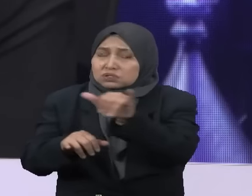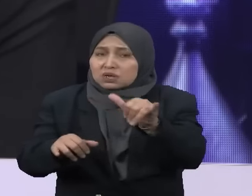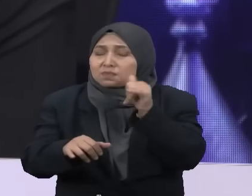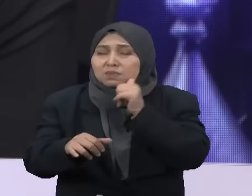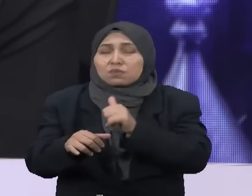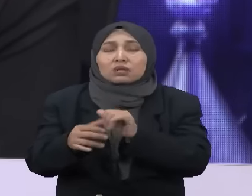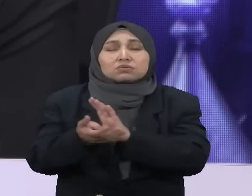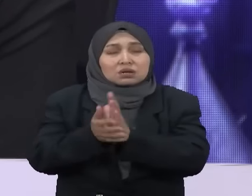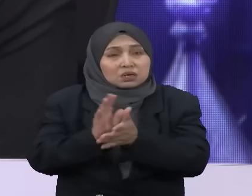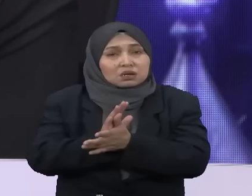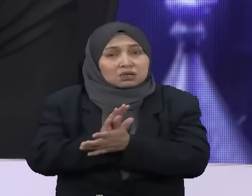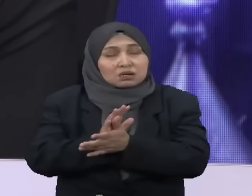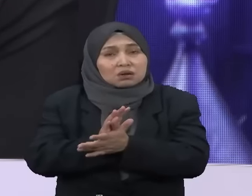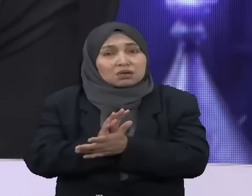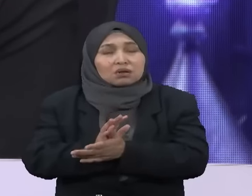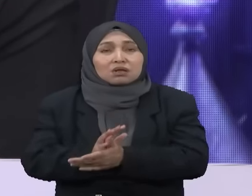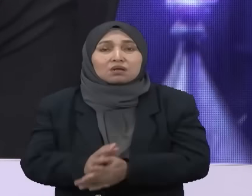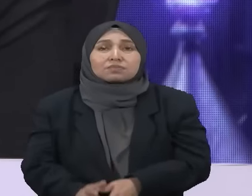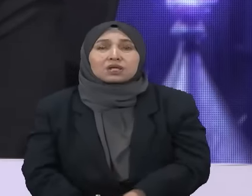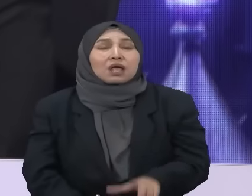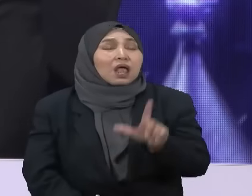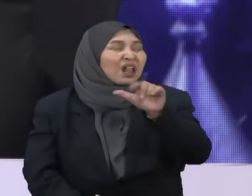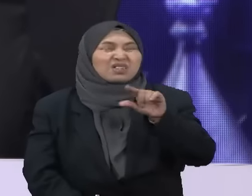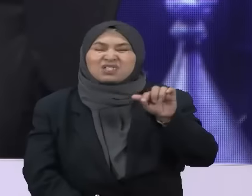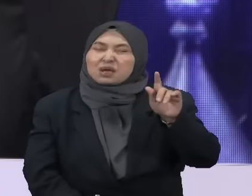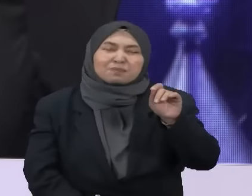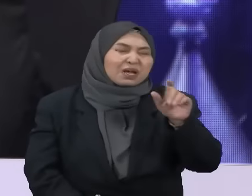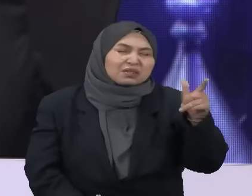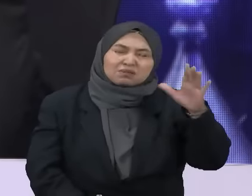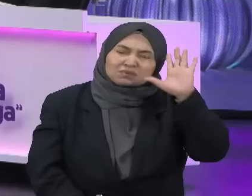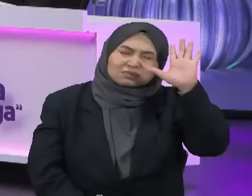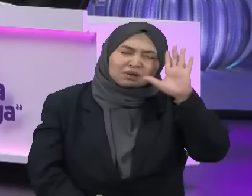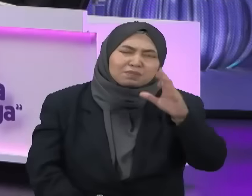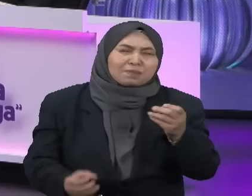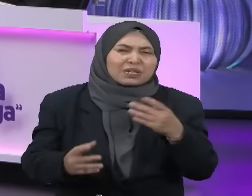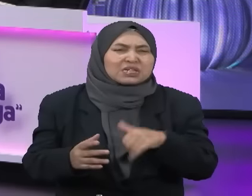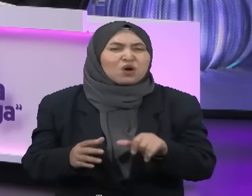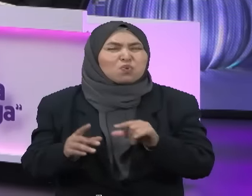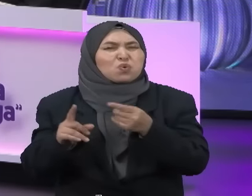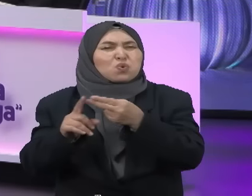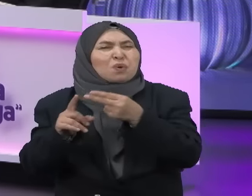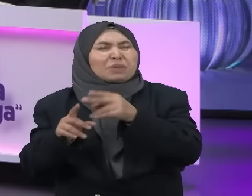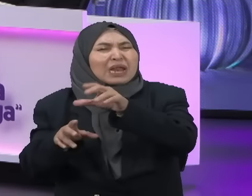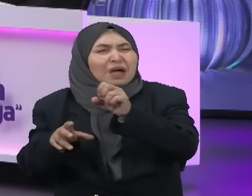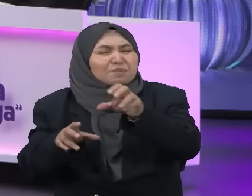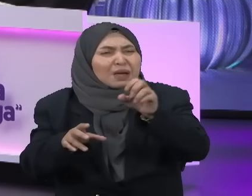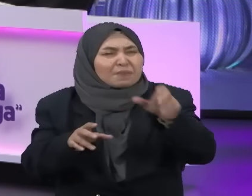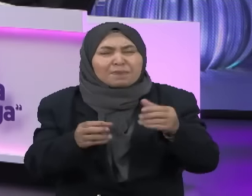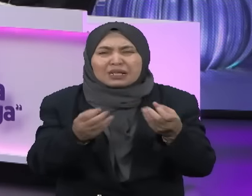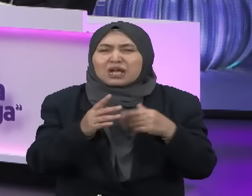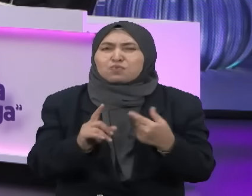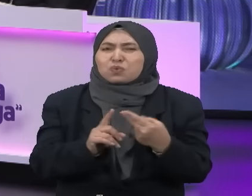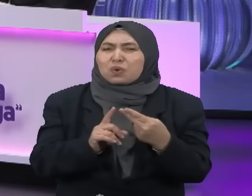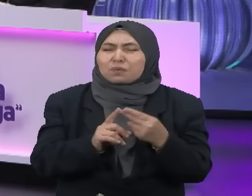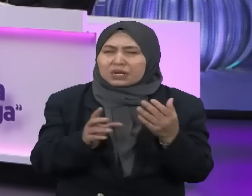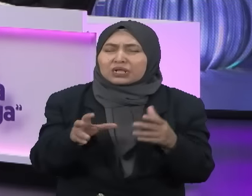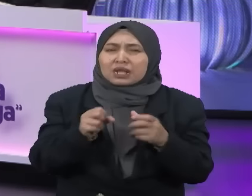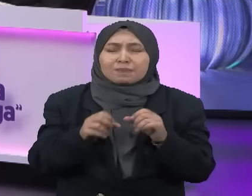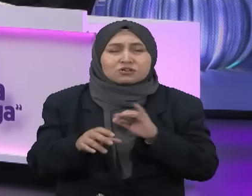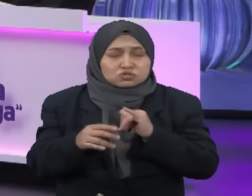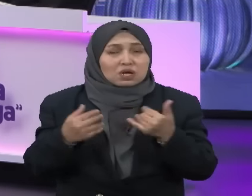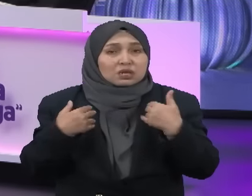lahirlah LGB dan sebagainya kan. Wallahualam. Berapa banyak huruf mereka nak ambil Ustaz? Itu. Berapa banyak huruf Ustaz? Masya-Allah. Saya